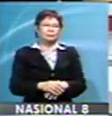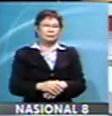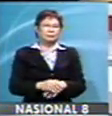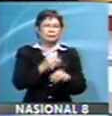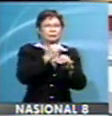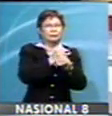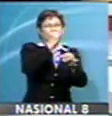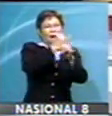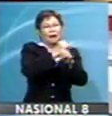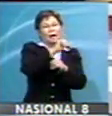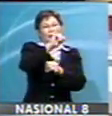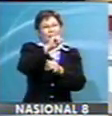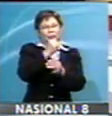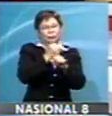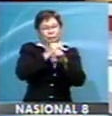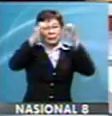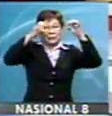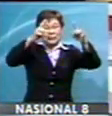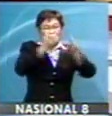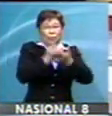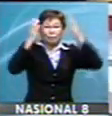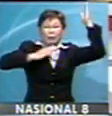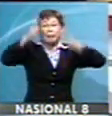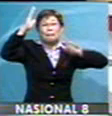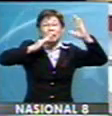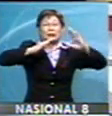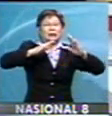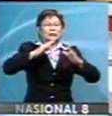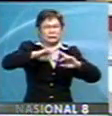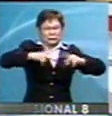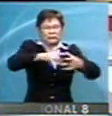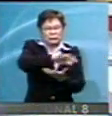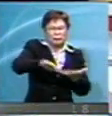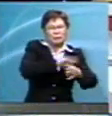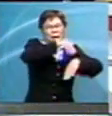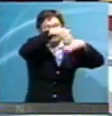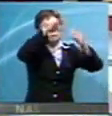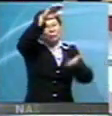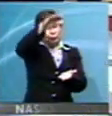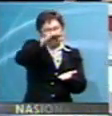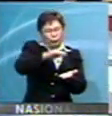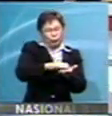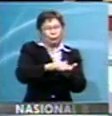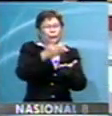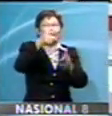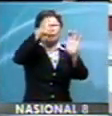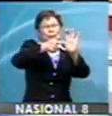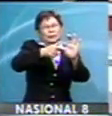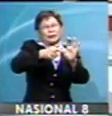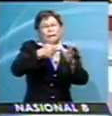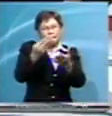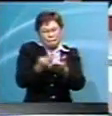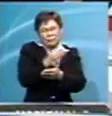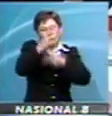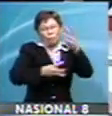Institut penyelidikan ekonomi Malaysia mengujurkan Malaysia mengalami kesan campuran berikutan penyusutan harga minyak mentah dunia ini kerana penurunan